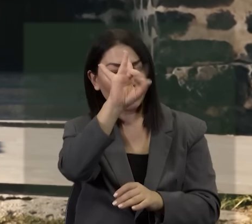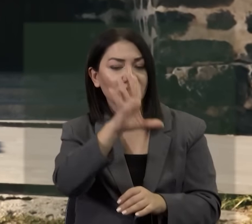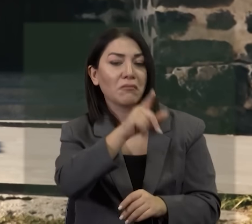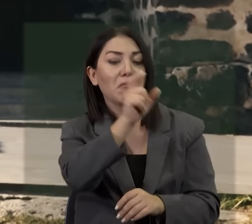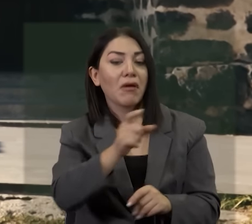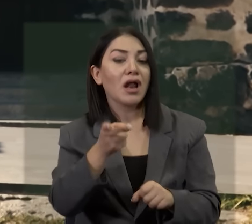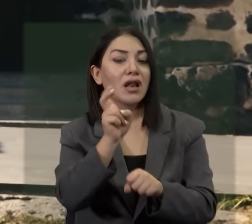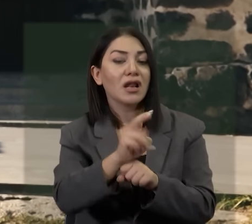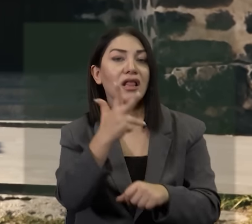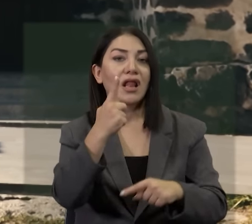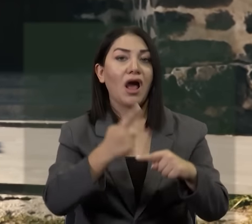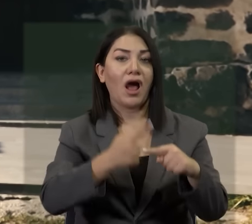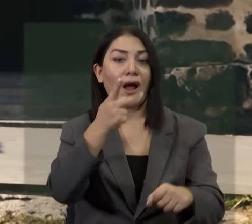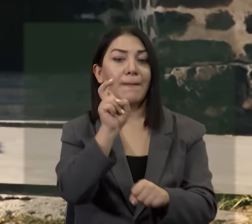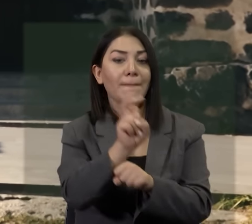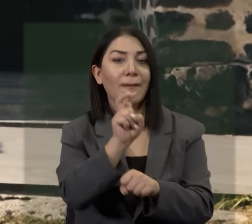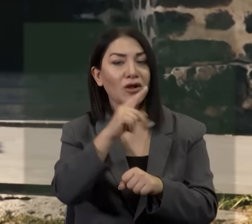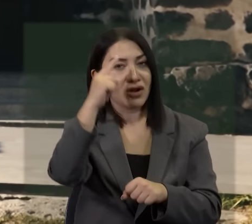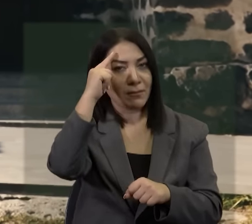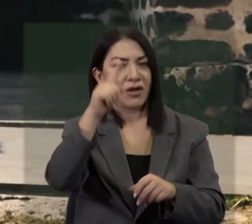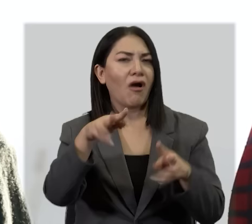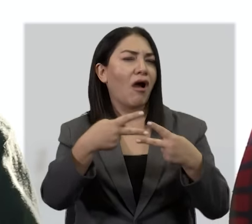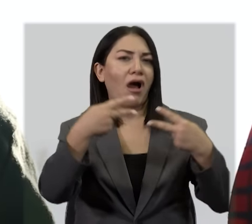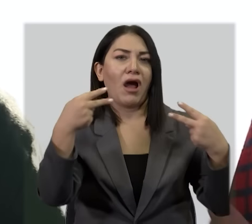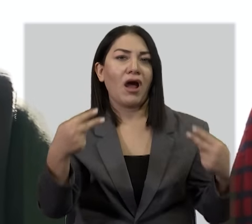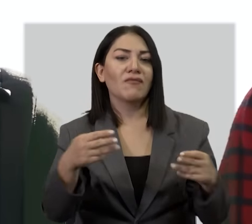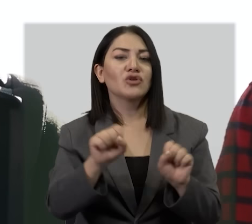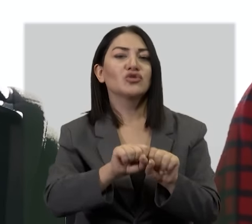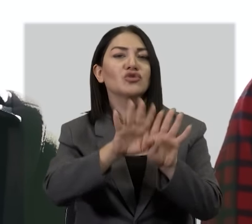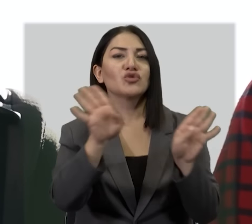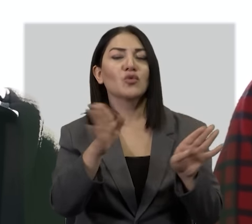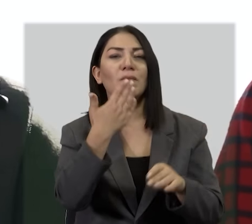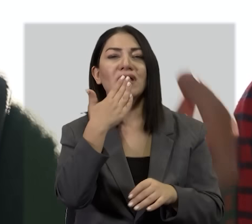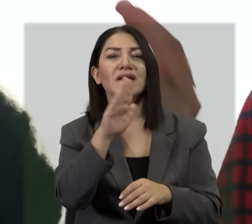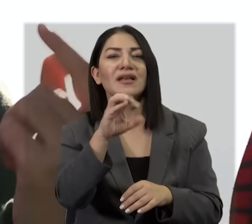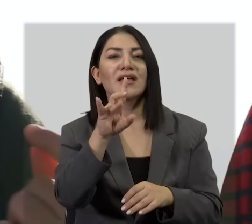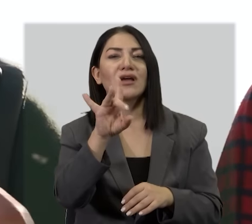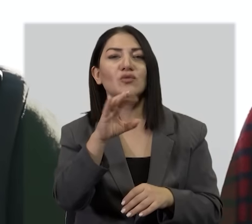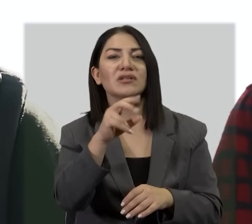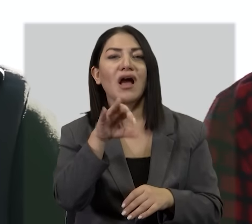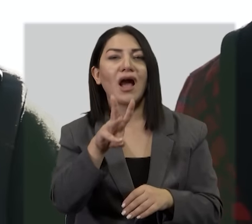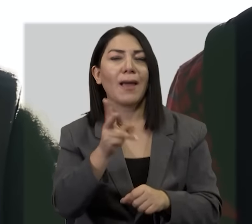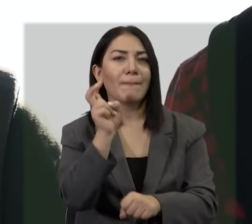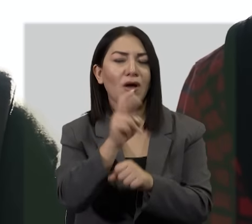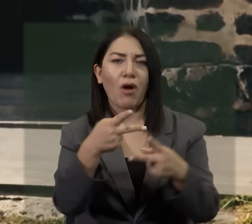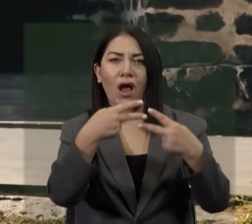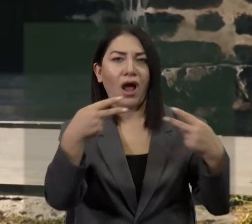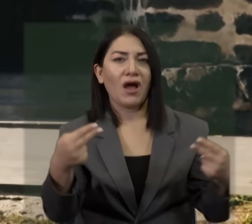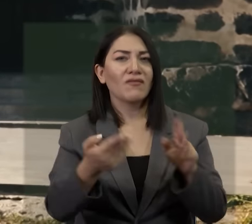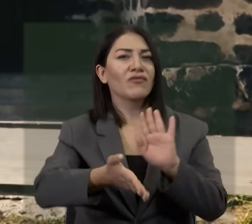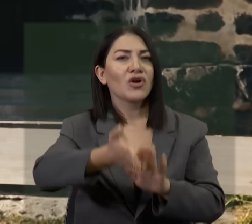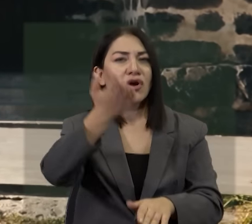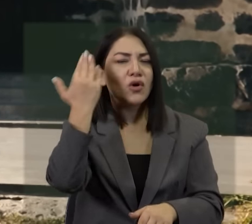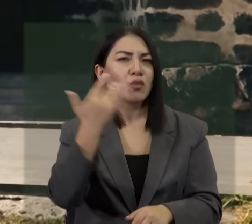հեղինակությունը այնքան մեծ է եղել, որ մարդիկ էստեղ 3 անգամ գալը համարել են հավասարազոր Սուրբ Երուսաղեմ ուխտի գնալուն։